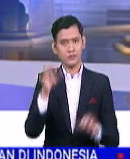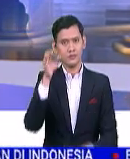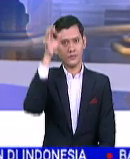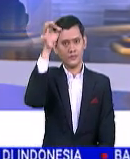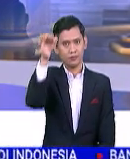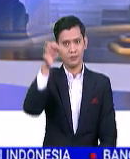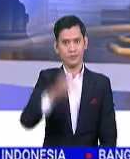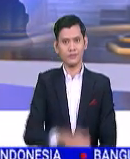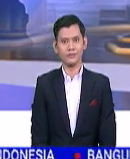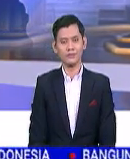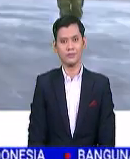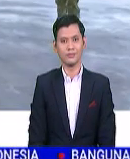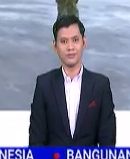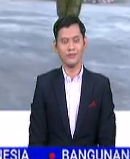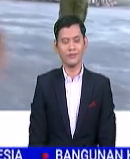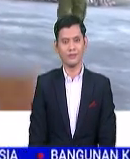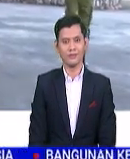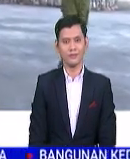lama lagi.